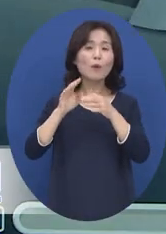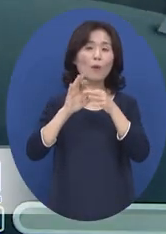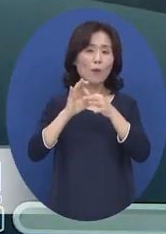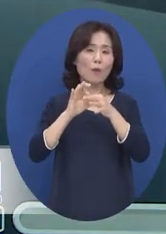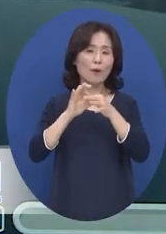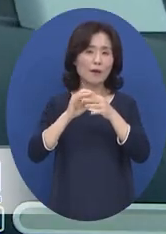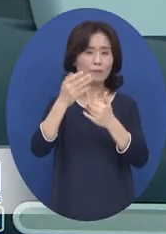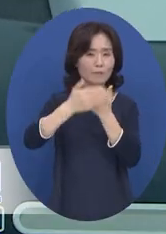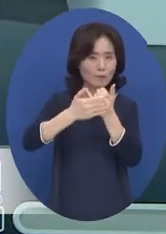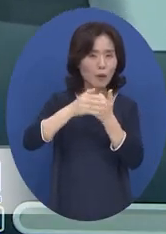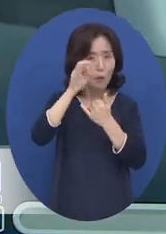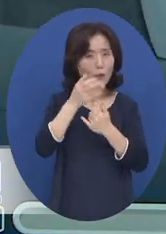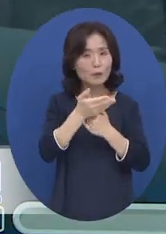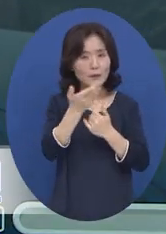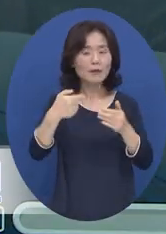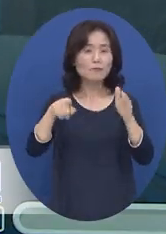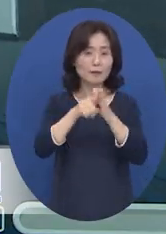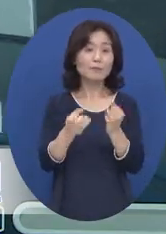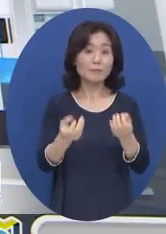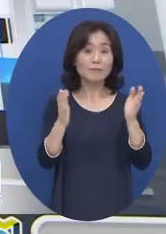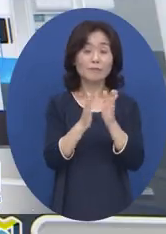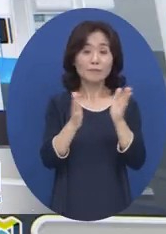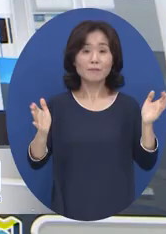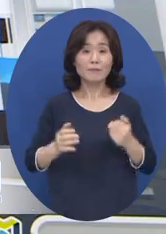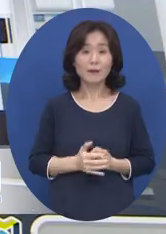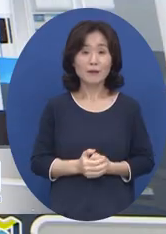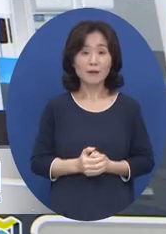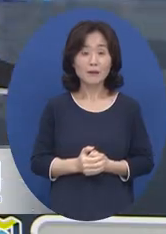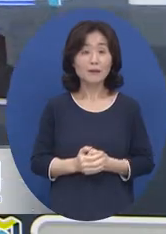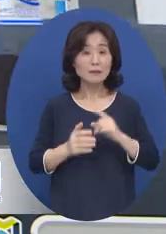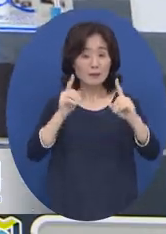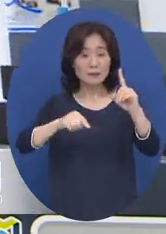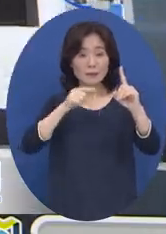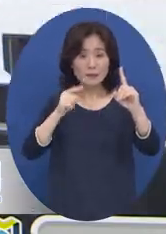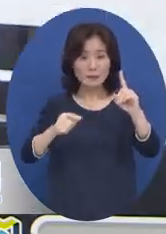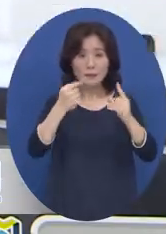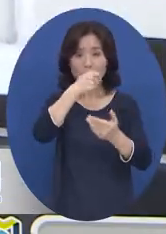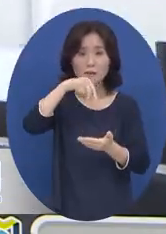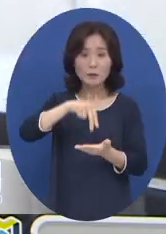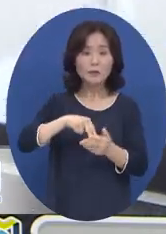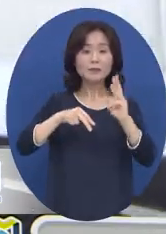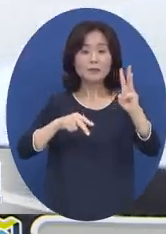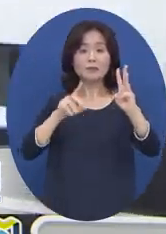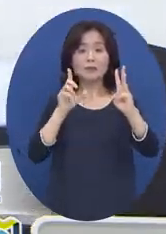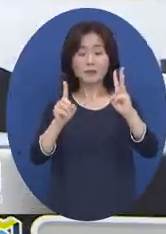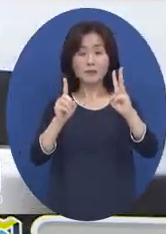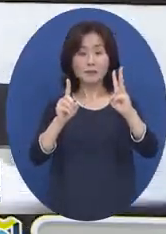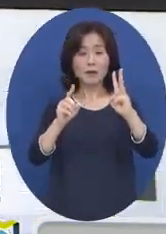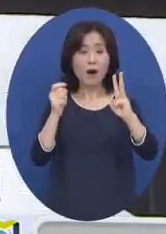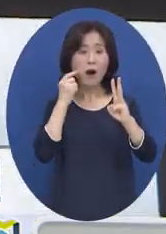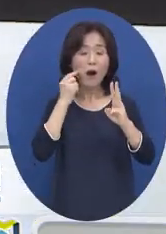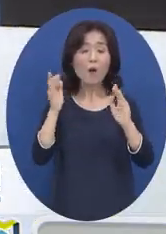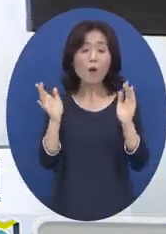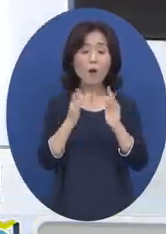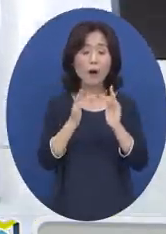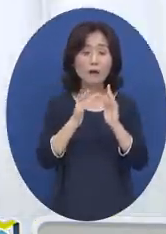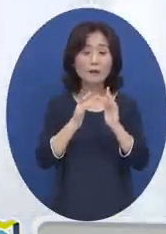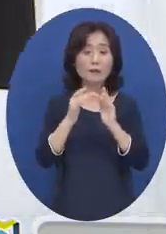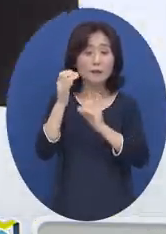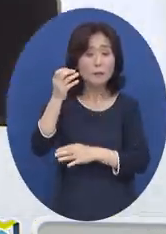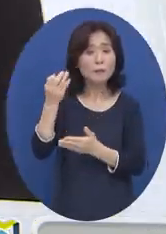정부 정책 박람회 중에선 최초로 1인칭 시점의 3d 가상 온라인 기본소득 전시관 을 선보여 눈길을